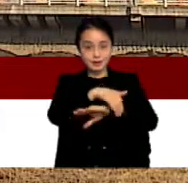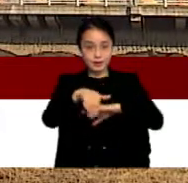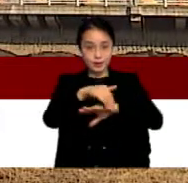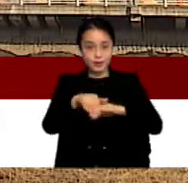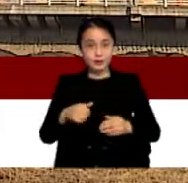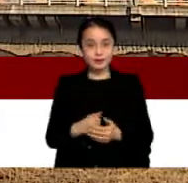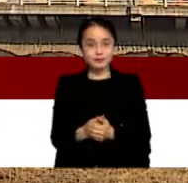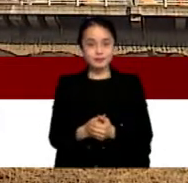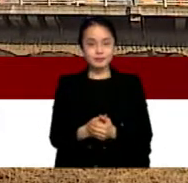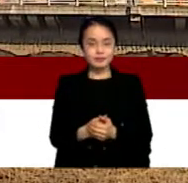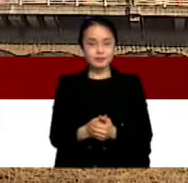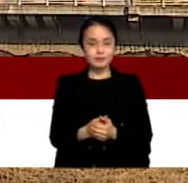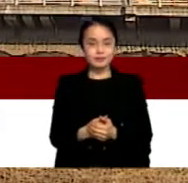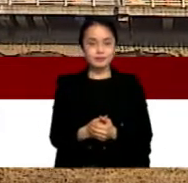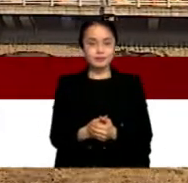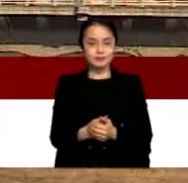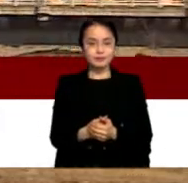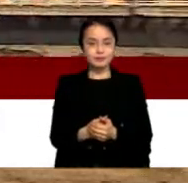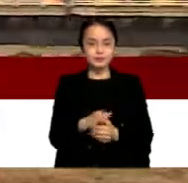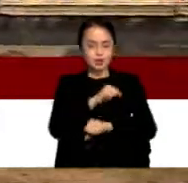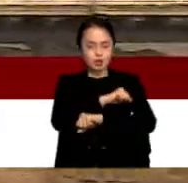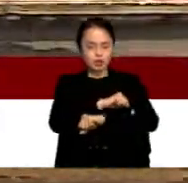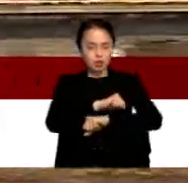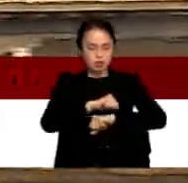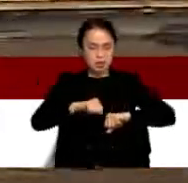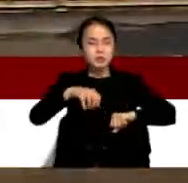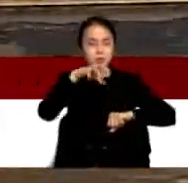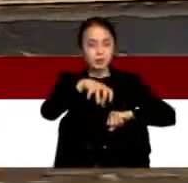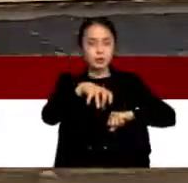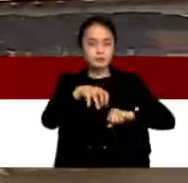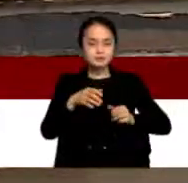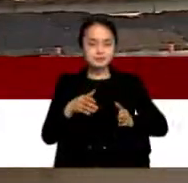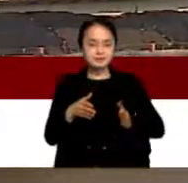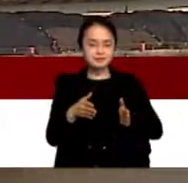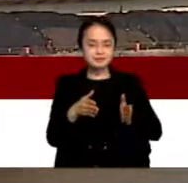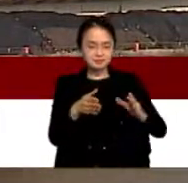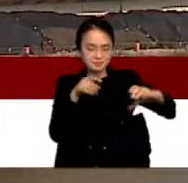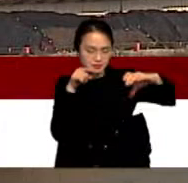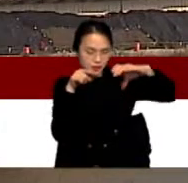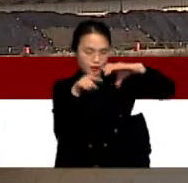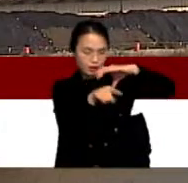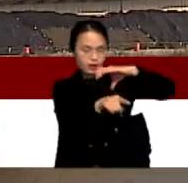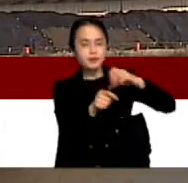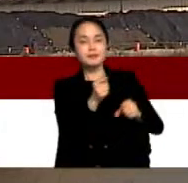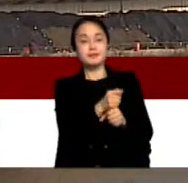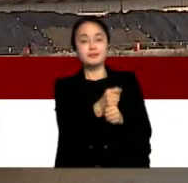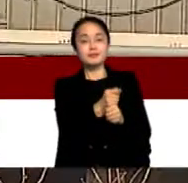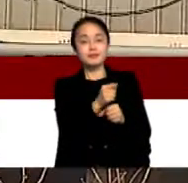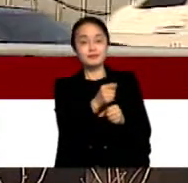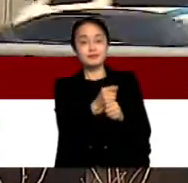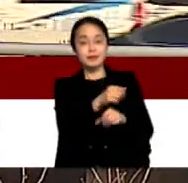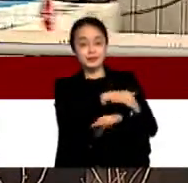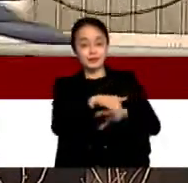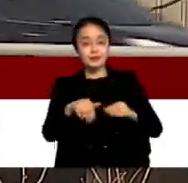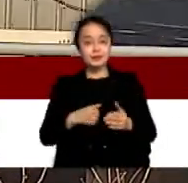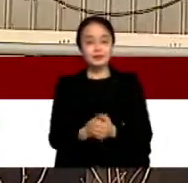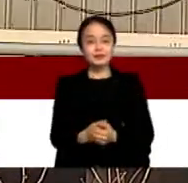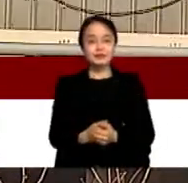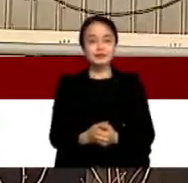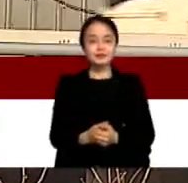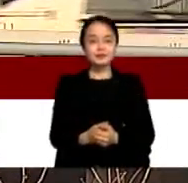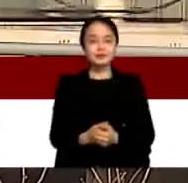축구장 면적의 1.1 배에 달한다 고 설명했습니다 태양광 발전 설비를 통해 331 가구가